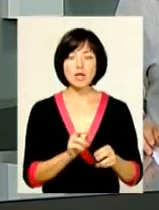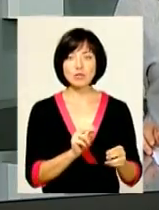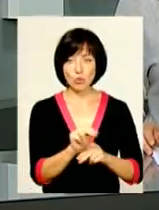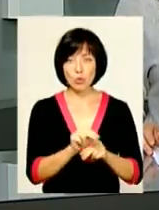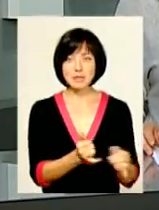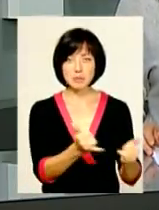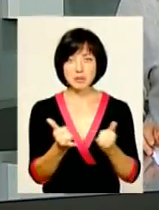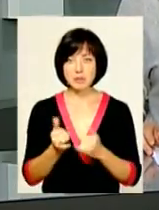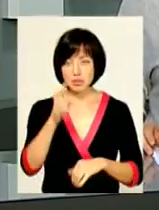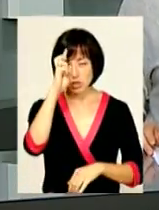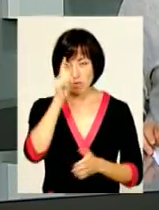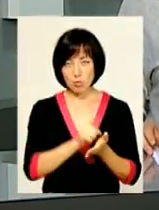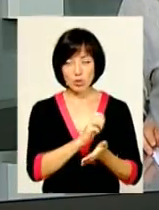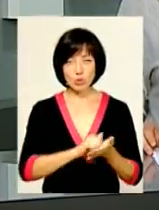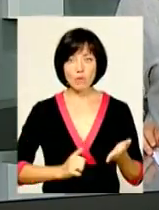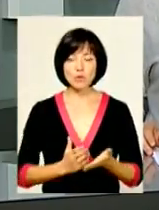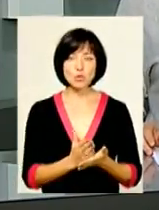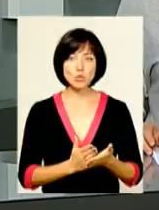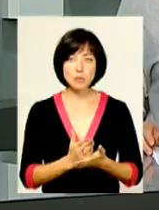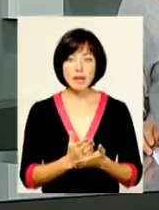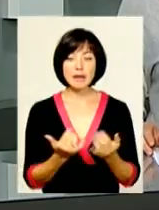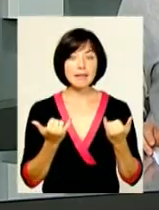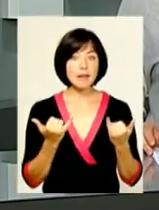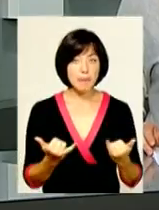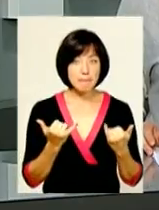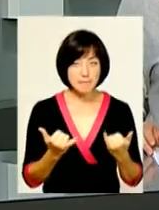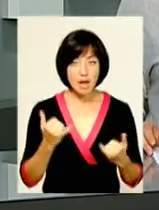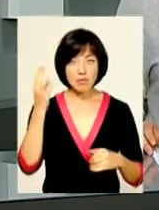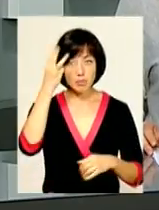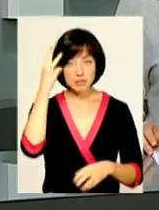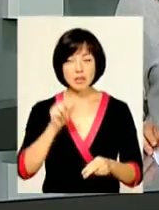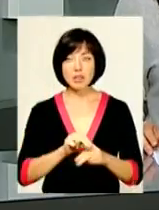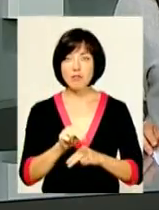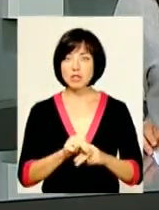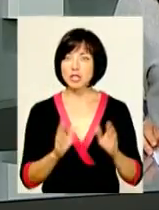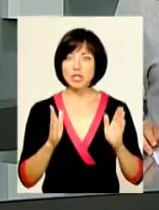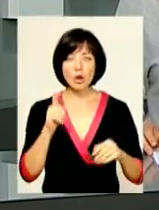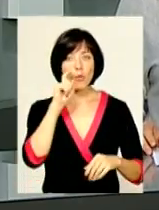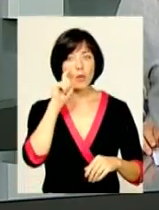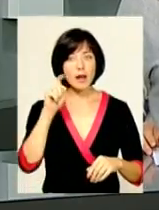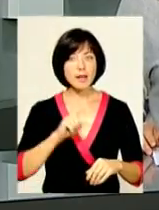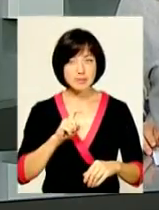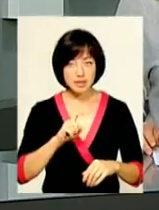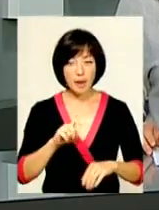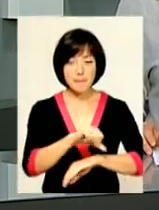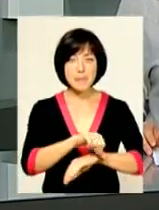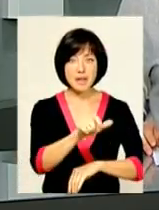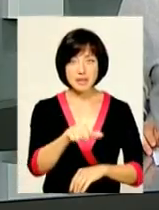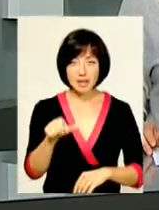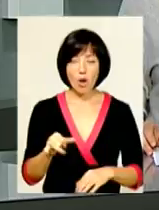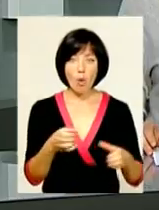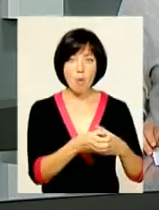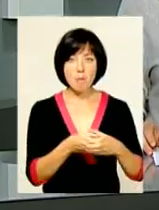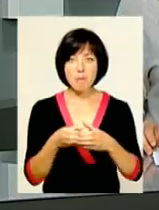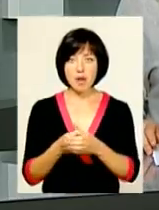забезпечення Державної фіскальної служби. Відтепер у Хмельницькому навчатимуть не лише українських митників, а й кінологічні